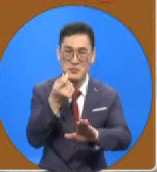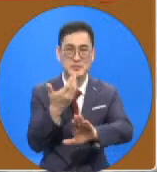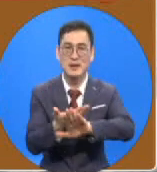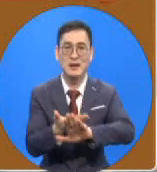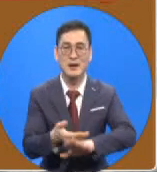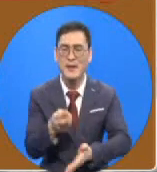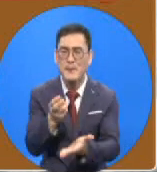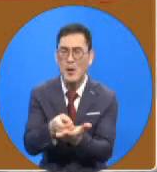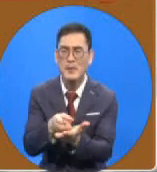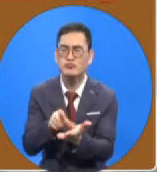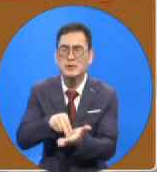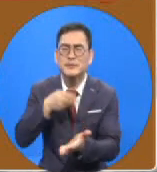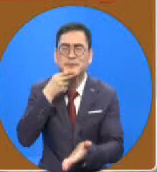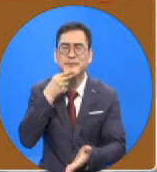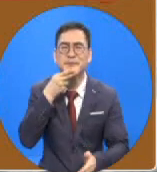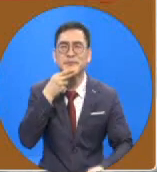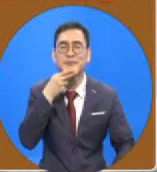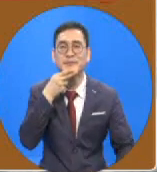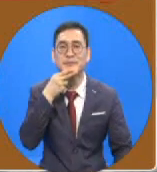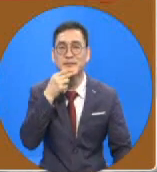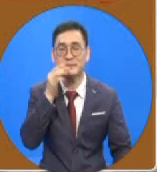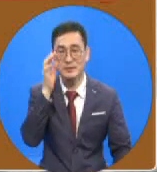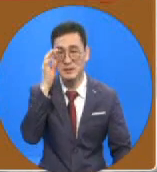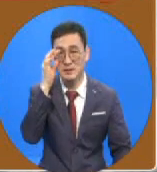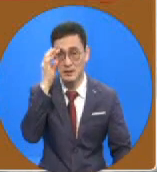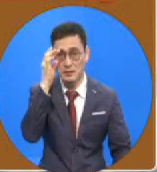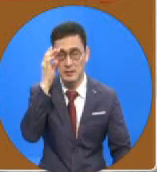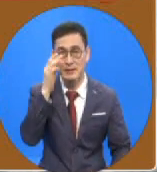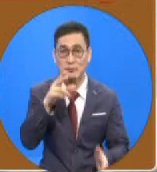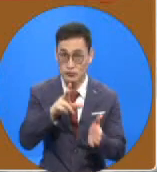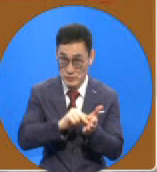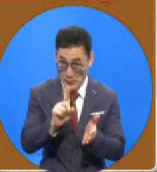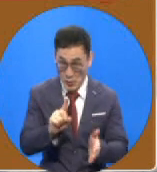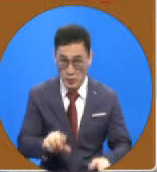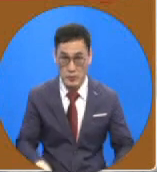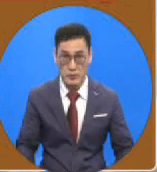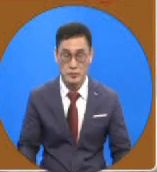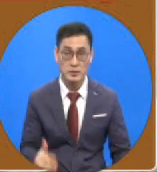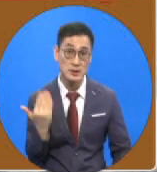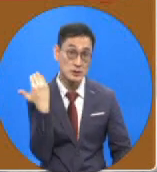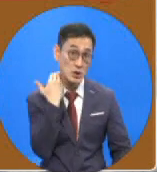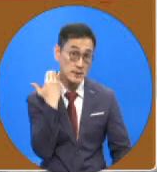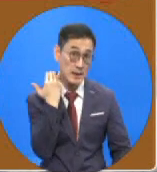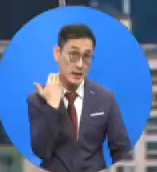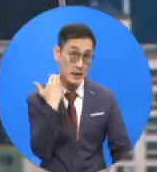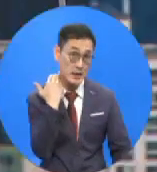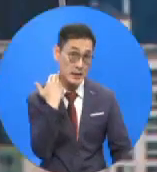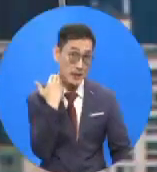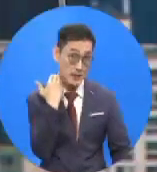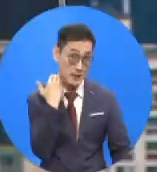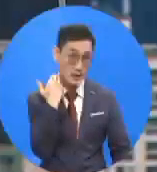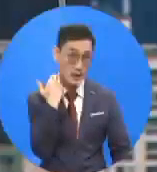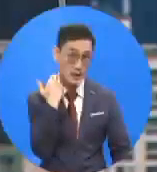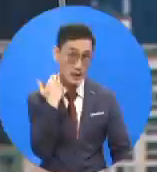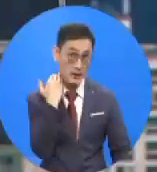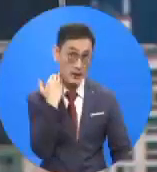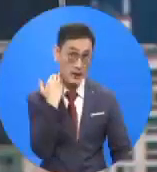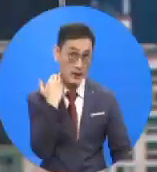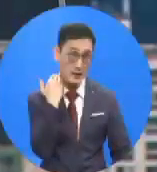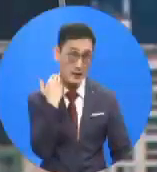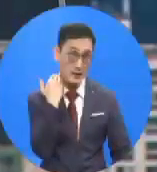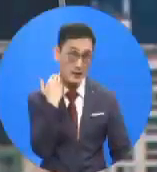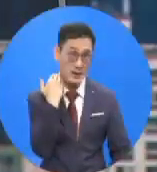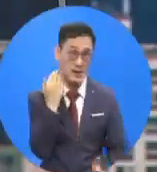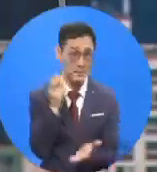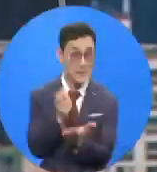법적으로 문제가 없습니다 예능도 주장하지만 자 그런데 지금 우리가 전세 지금 터프 할 수도 임대차 계약 임대차 상품을 통과시